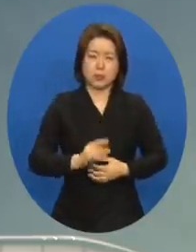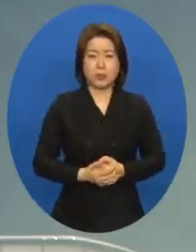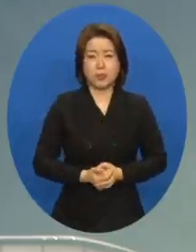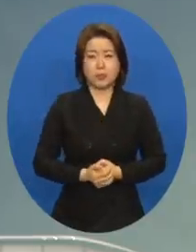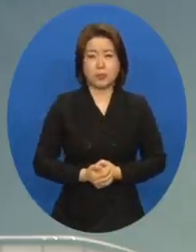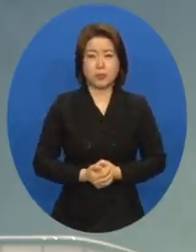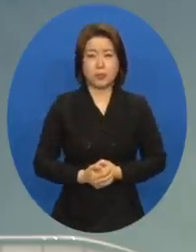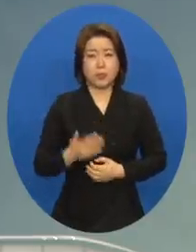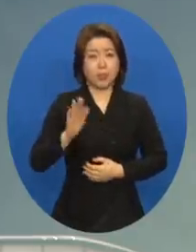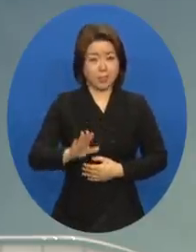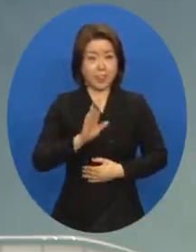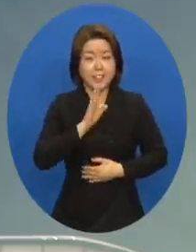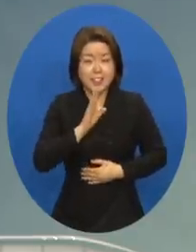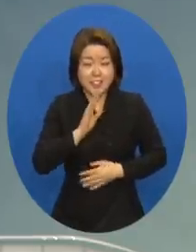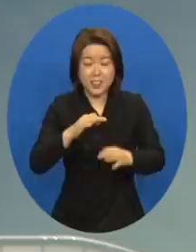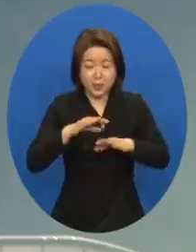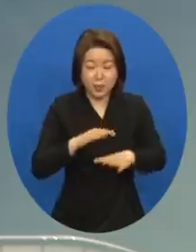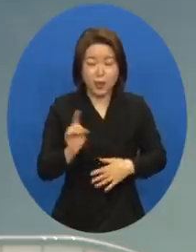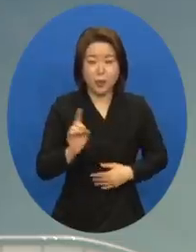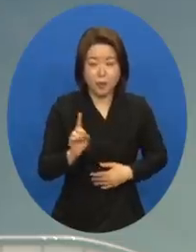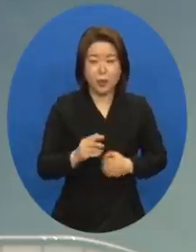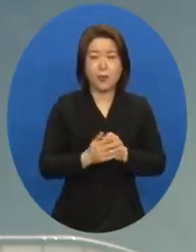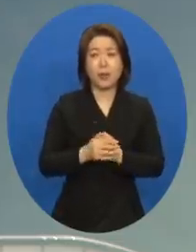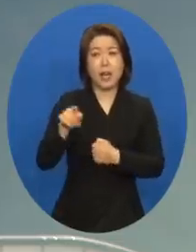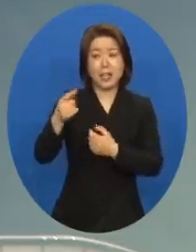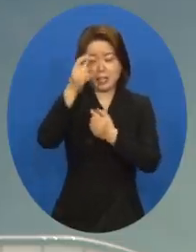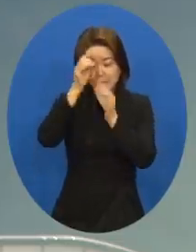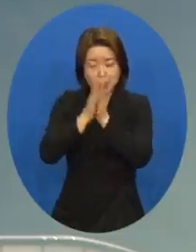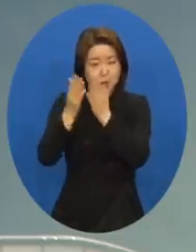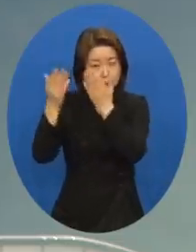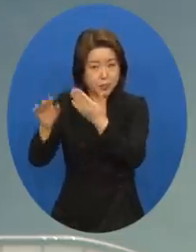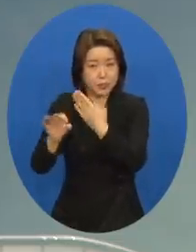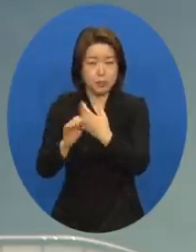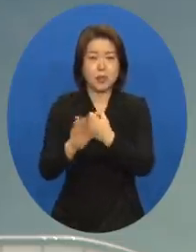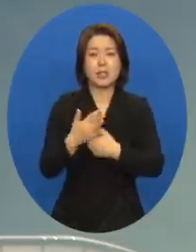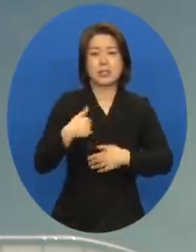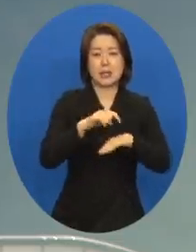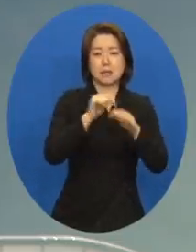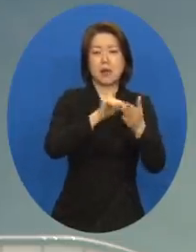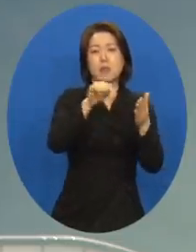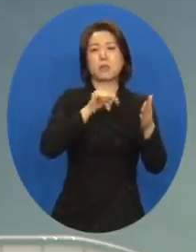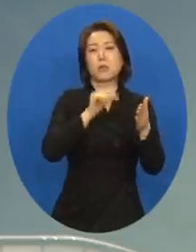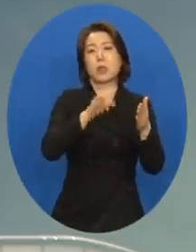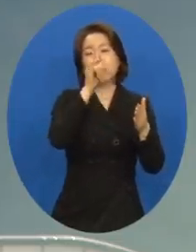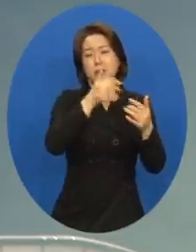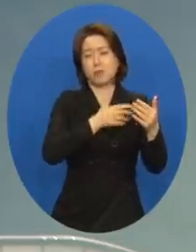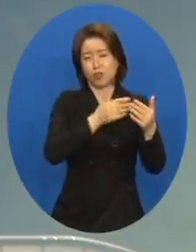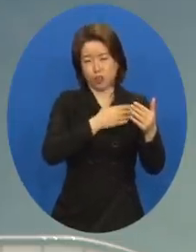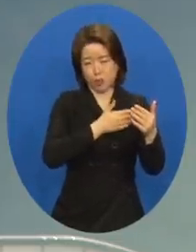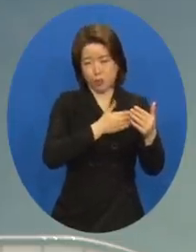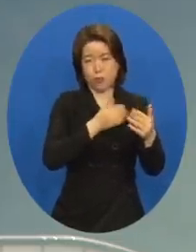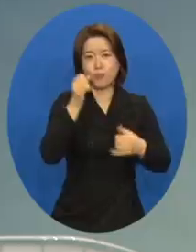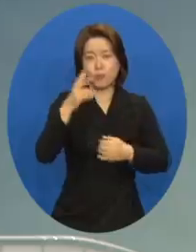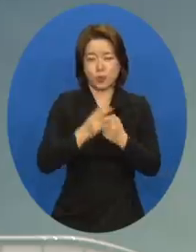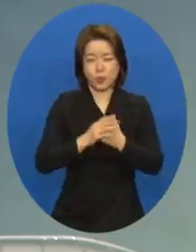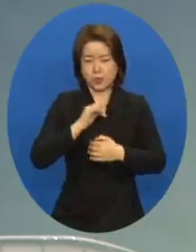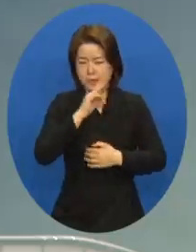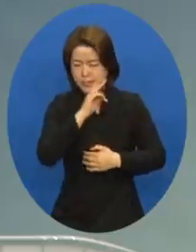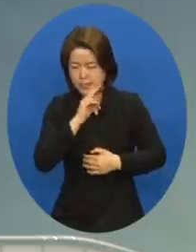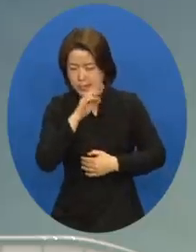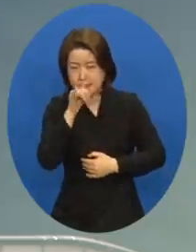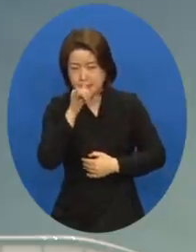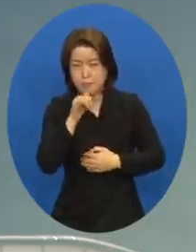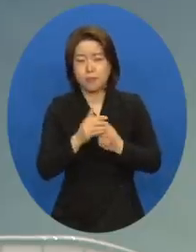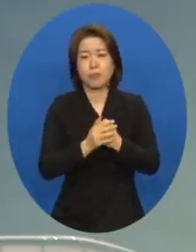참 놀랍게도 그렇게 하면 제 마음속에 있는 그런 두려움, 그런 또